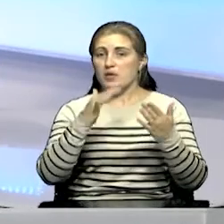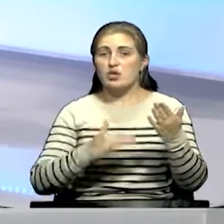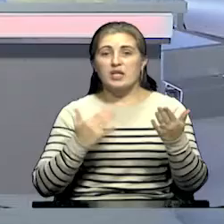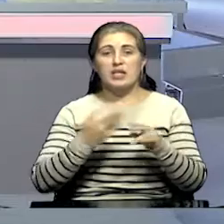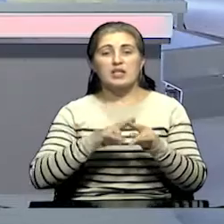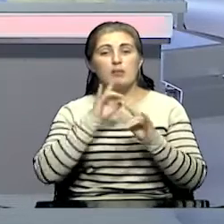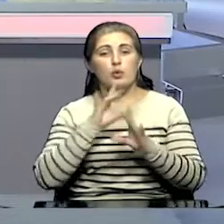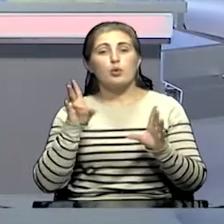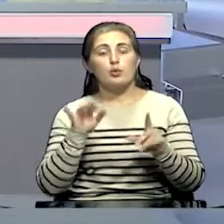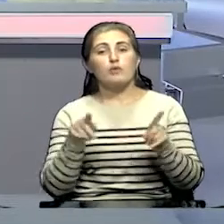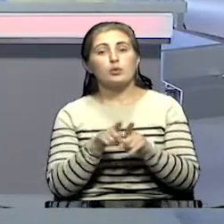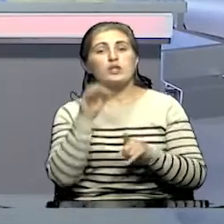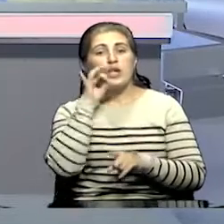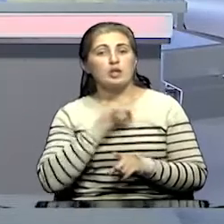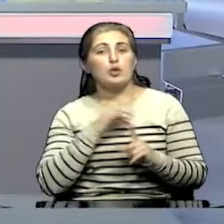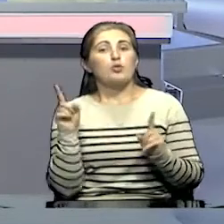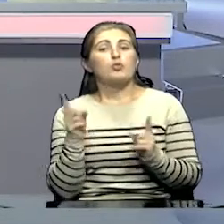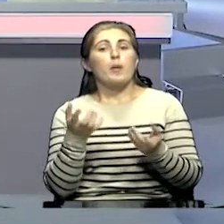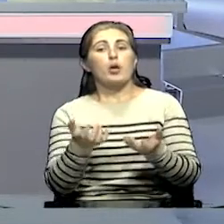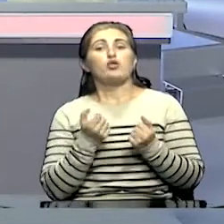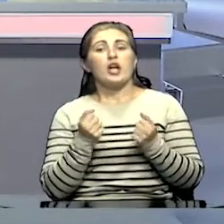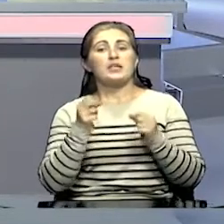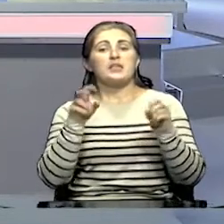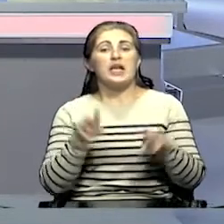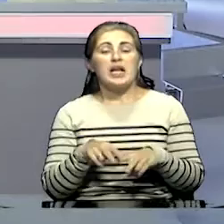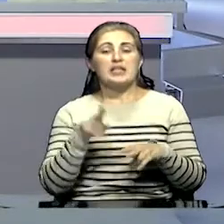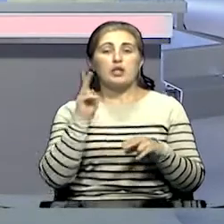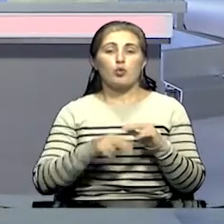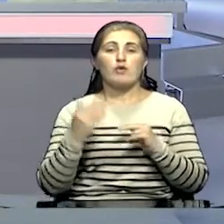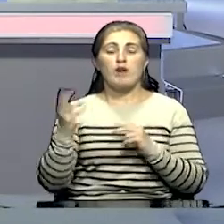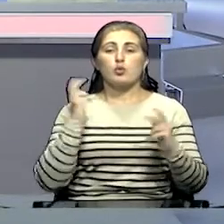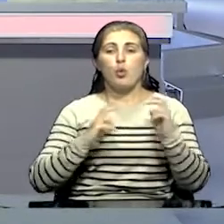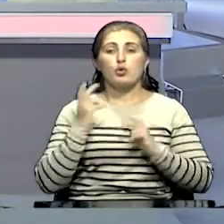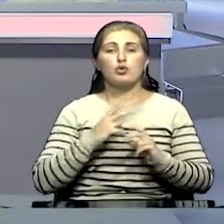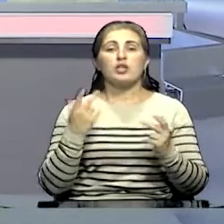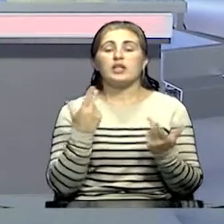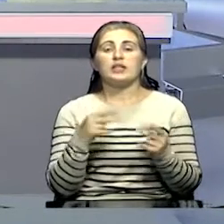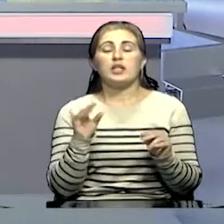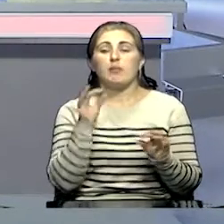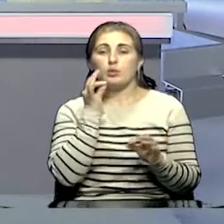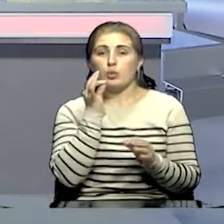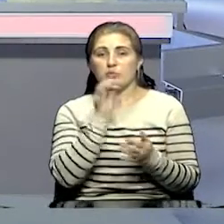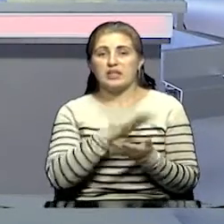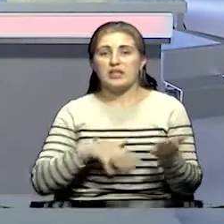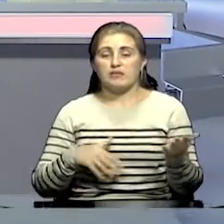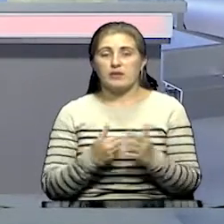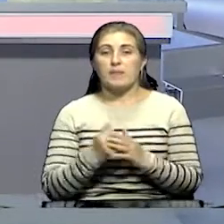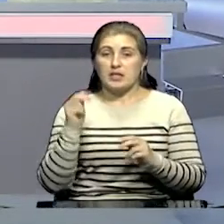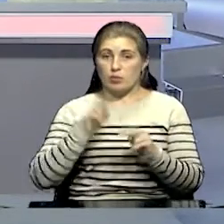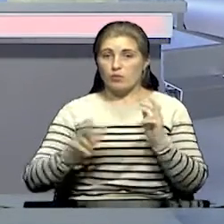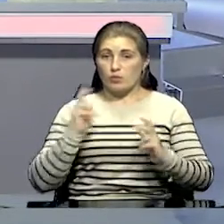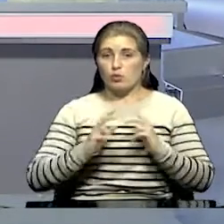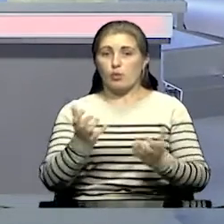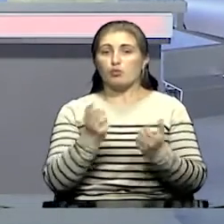все же скажите что получают специалисты закончившие ваш колледж и где они потом задействованы закончив колледж и не